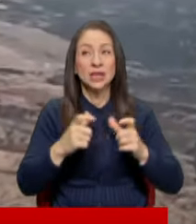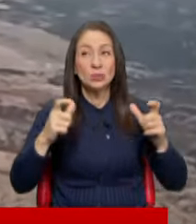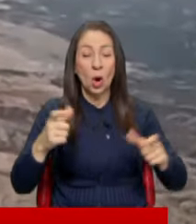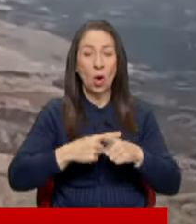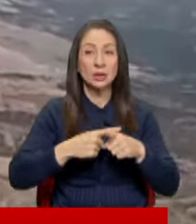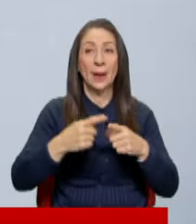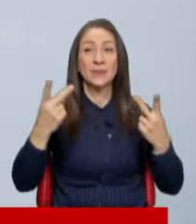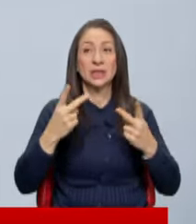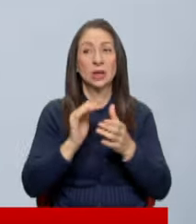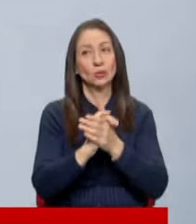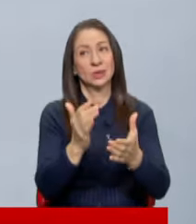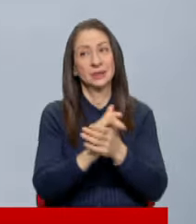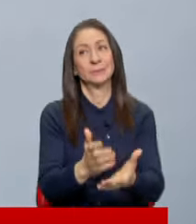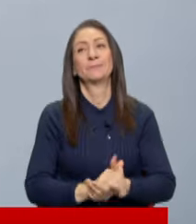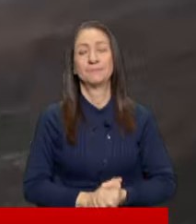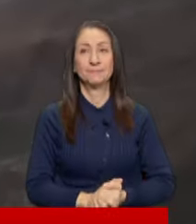mesajlarla